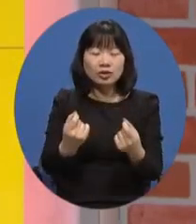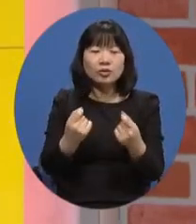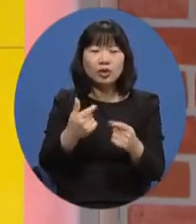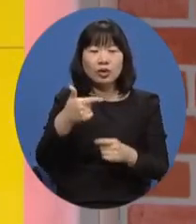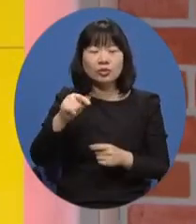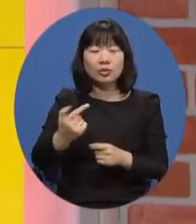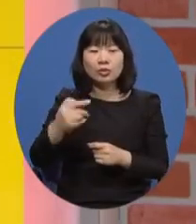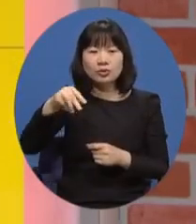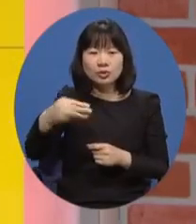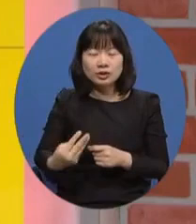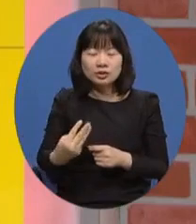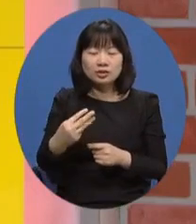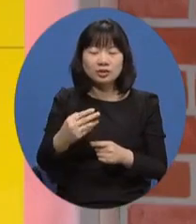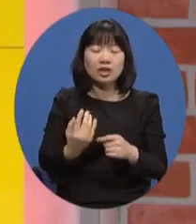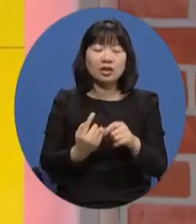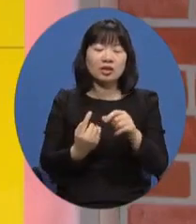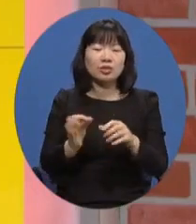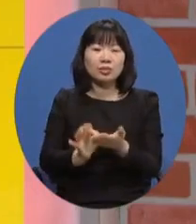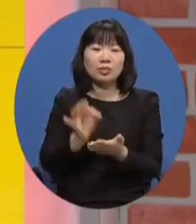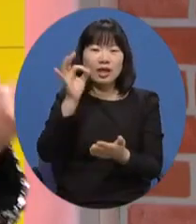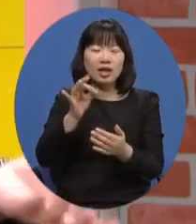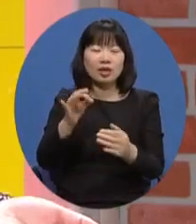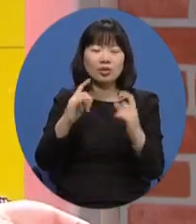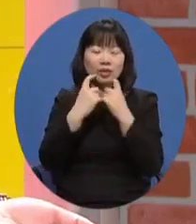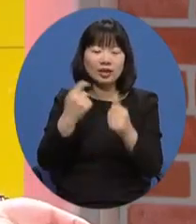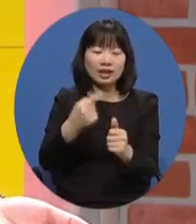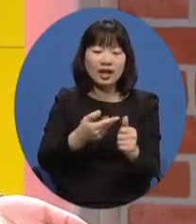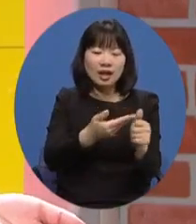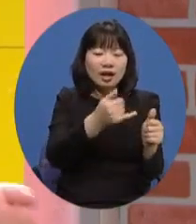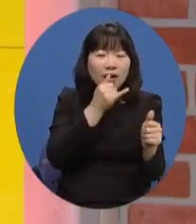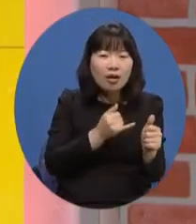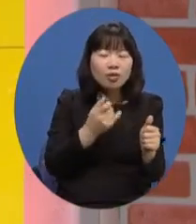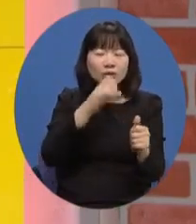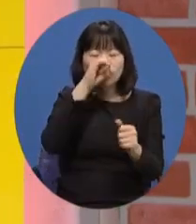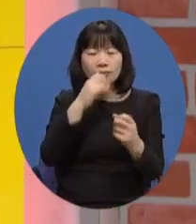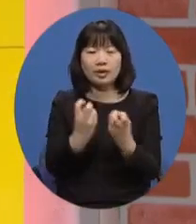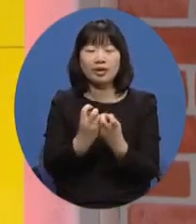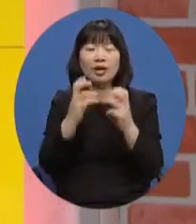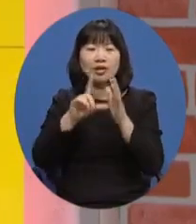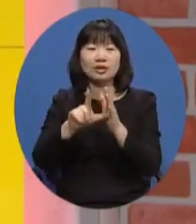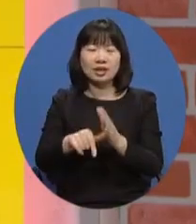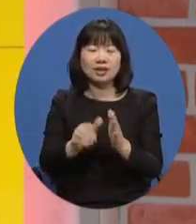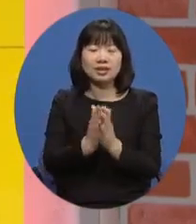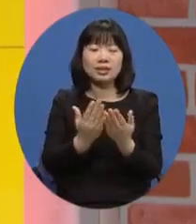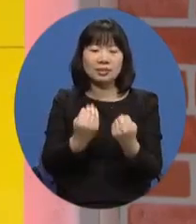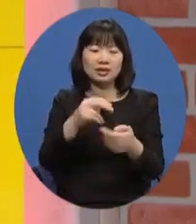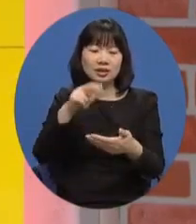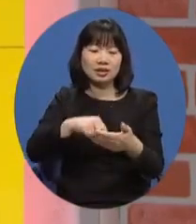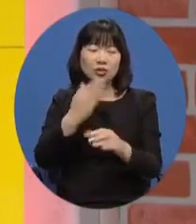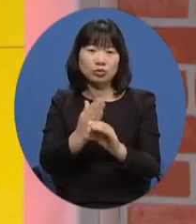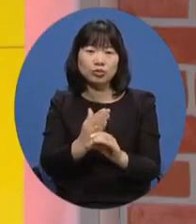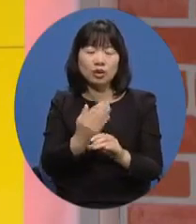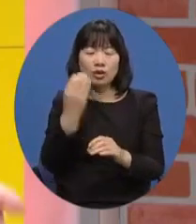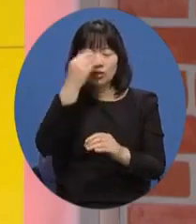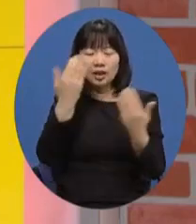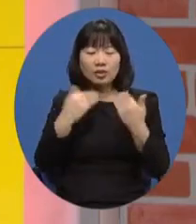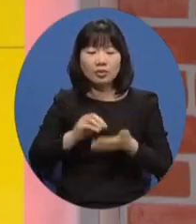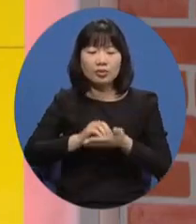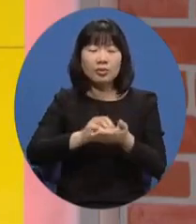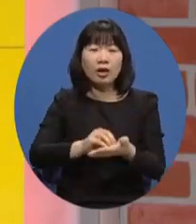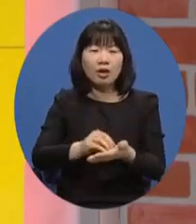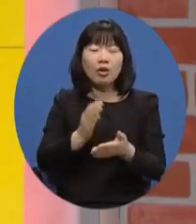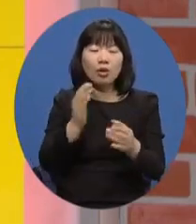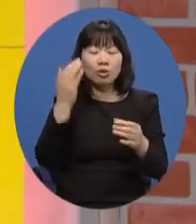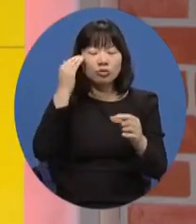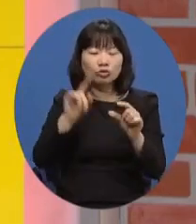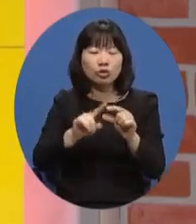논술 보내고 막 고액 과외시키잖아요. 그거보다 더 좋은 방법이 어릴 때 책을 많이 읽은 아이는 고등학교 가서 굉장히 국어를